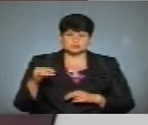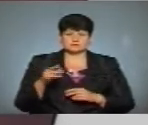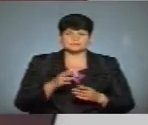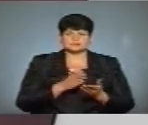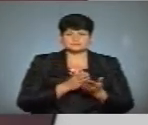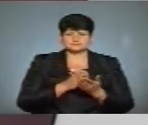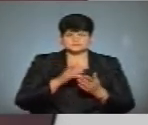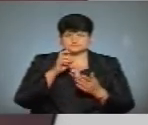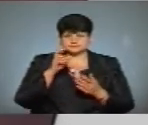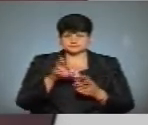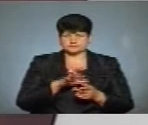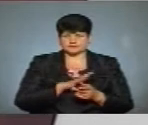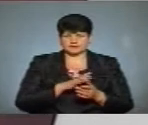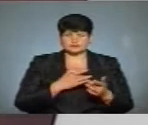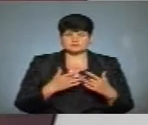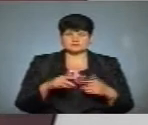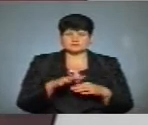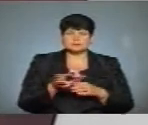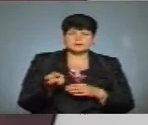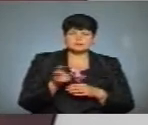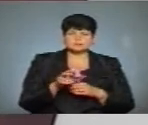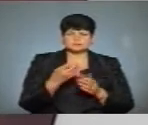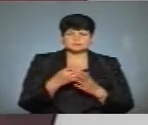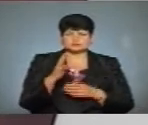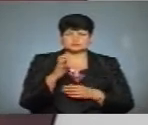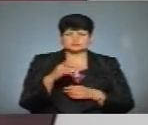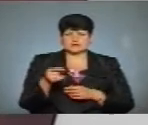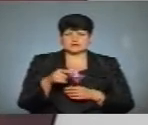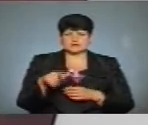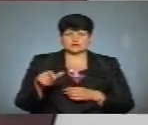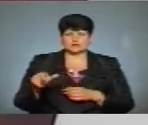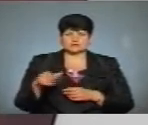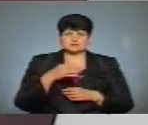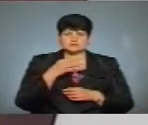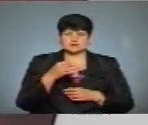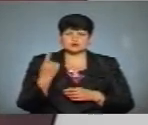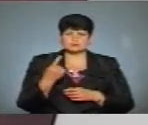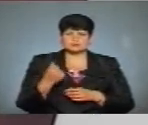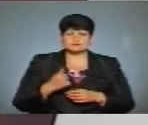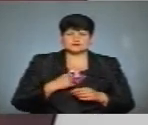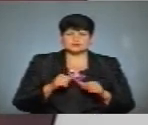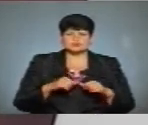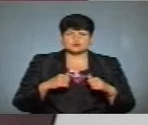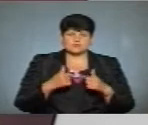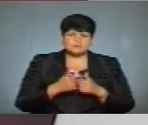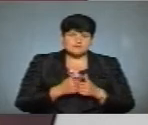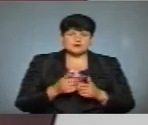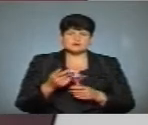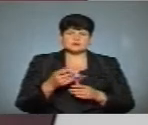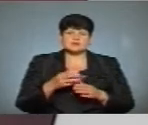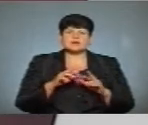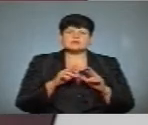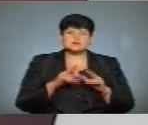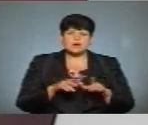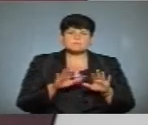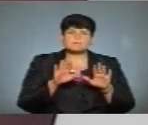на Театральному майдані, прийшли близько 400 тернополян, розповіла речниця обласного військкомату Олена Величанська. Як